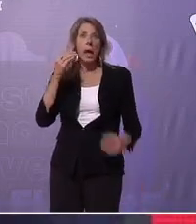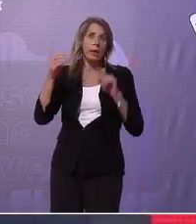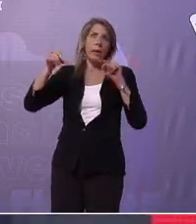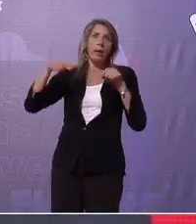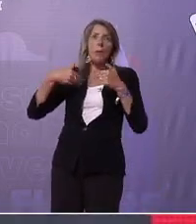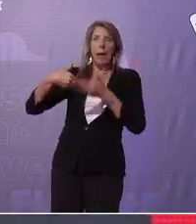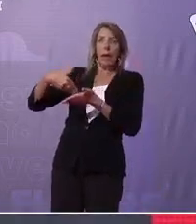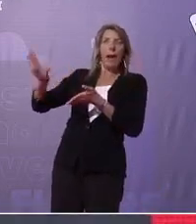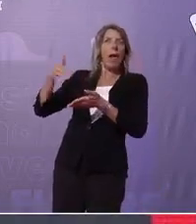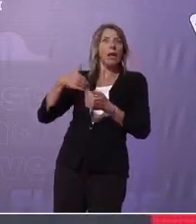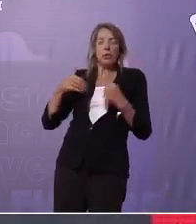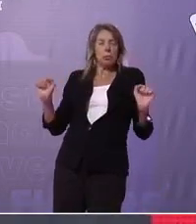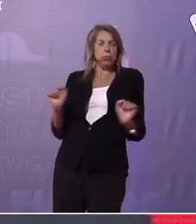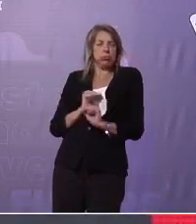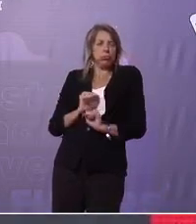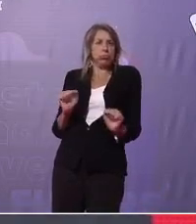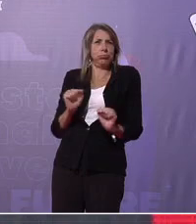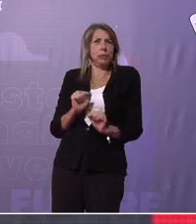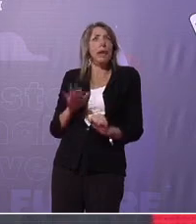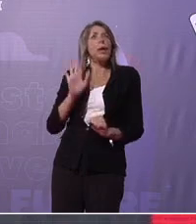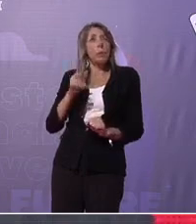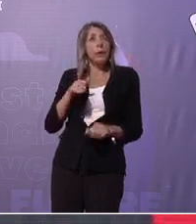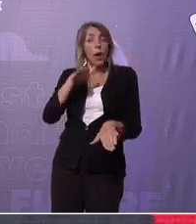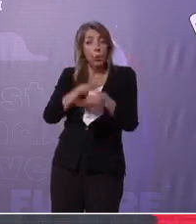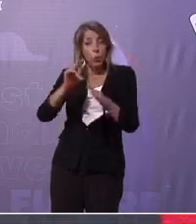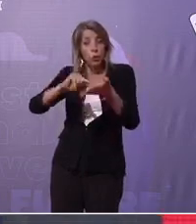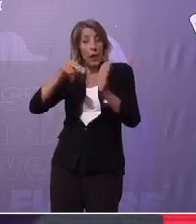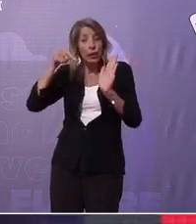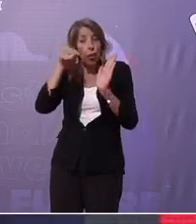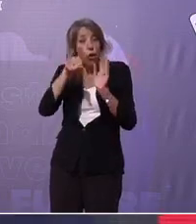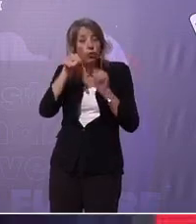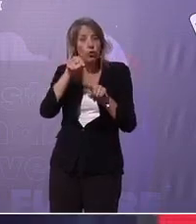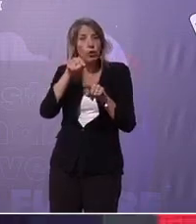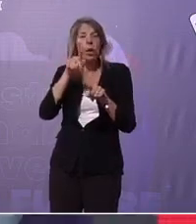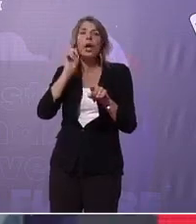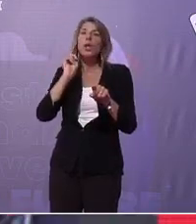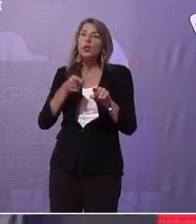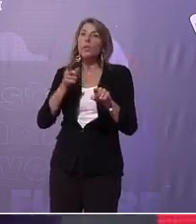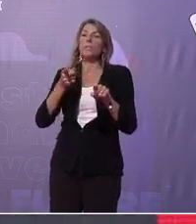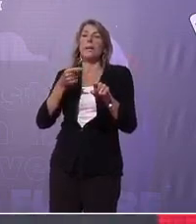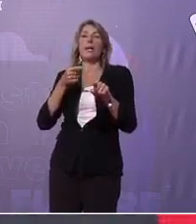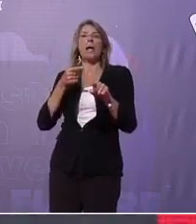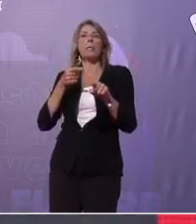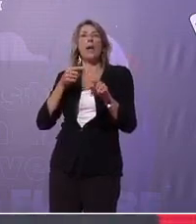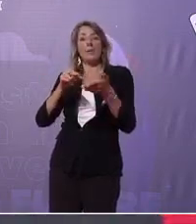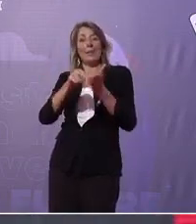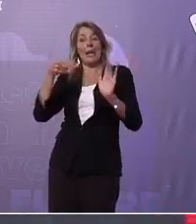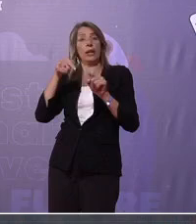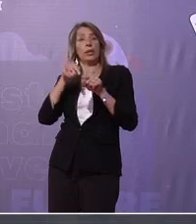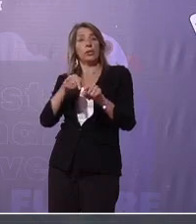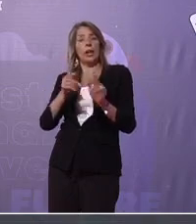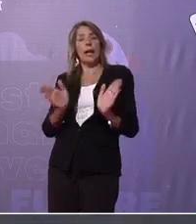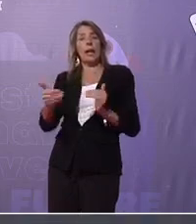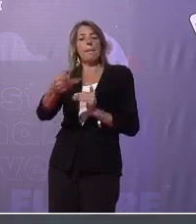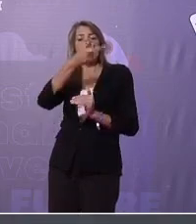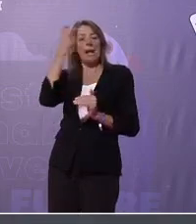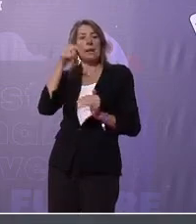attraverso l'uso delle tecnologie Dobbiamo fare in modo che si riesca a far sì che questa tecnologia Black Bo